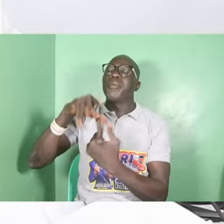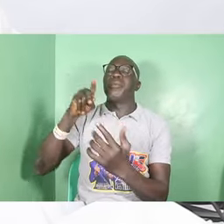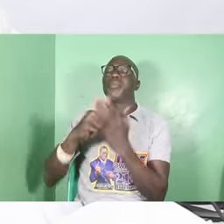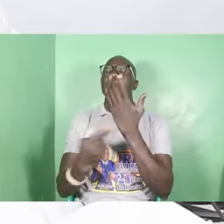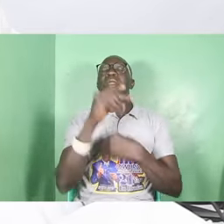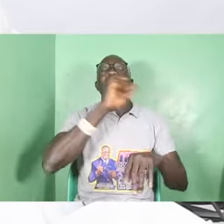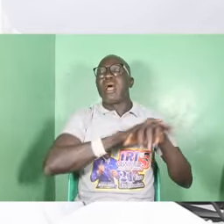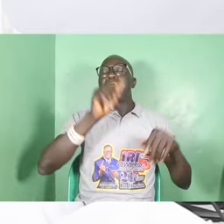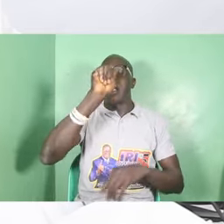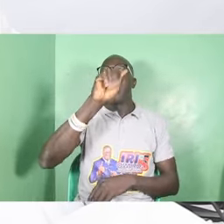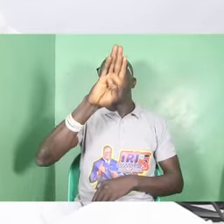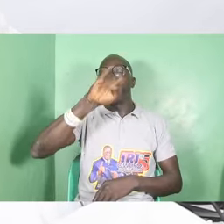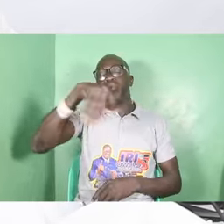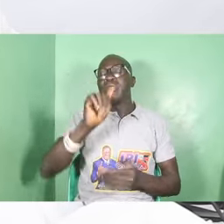Port Harcourt